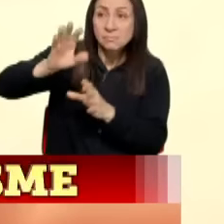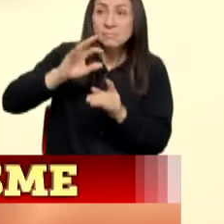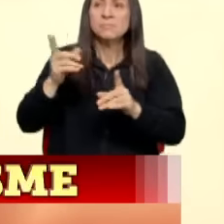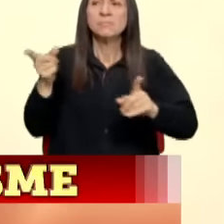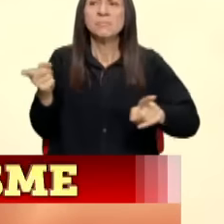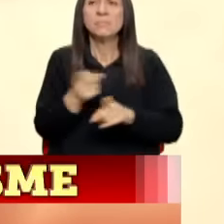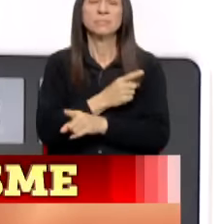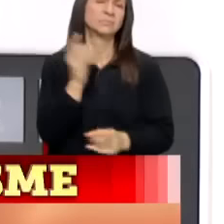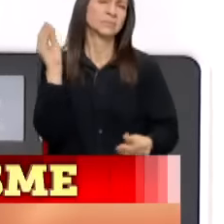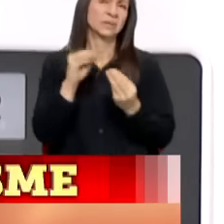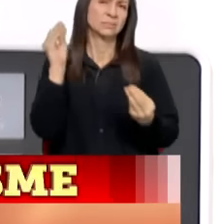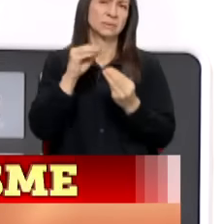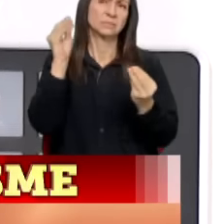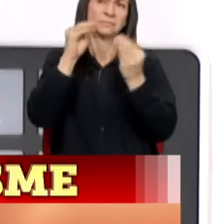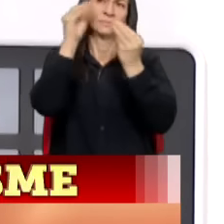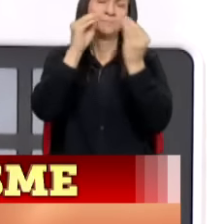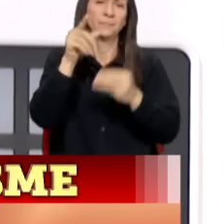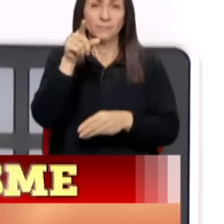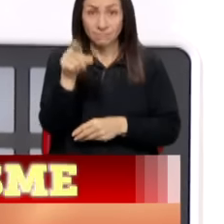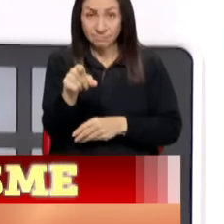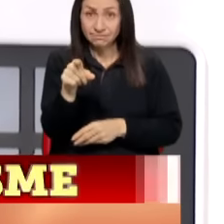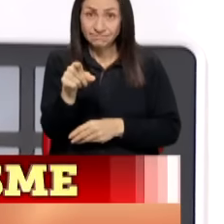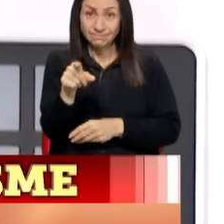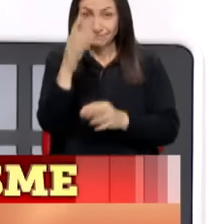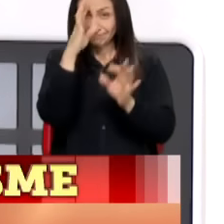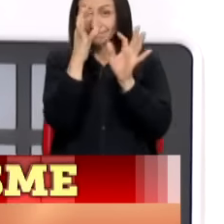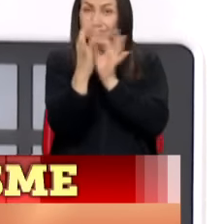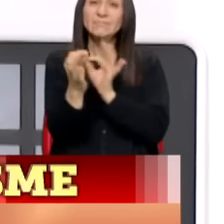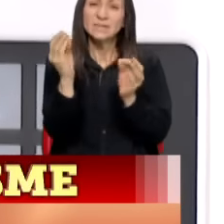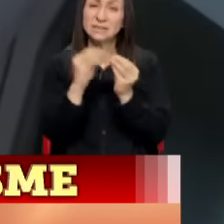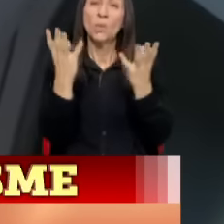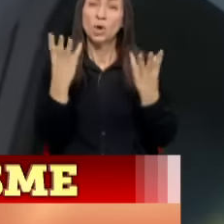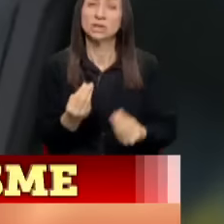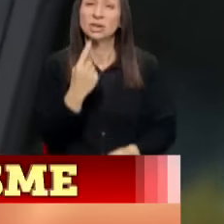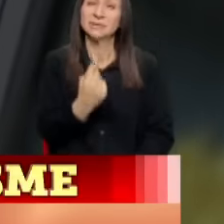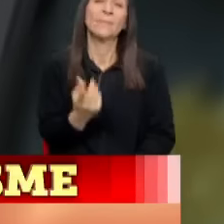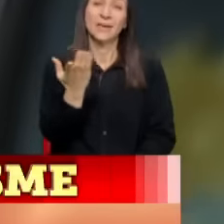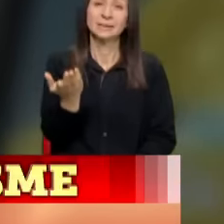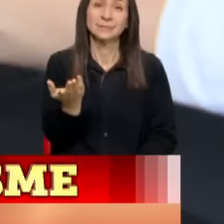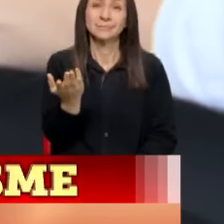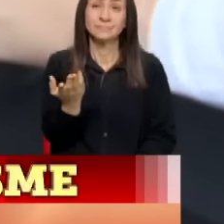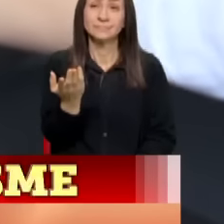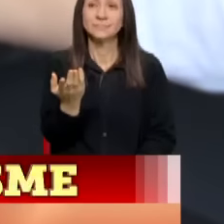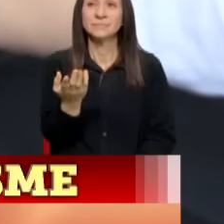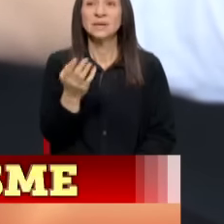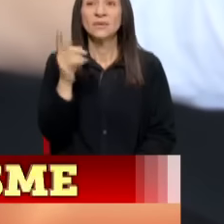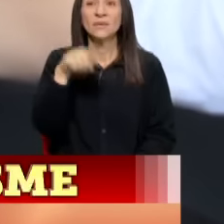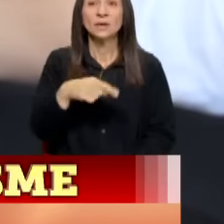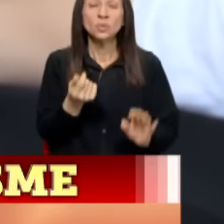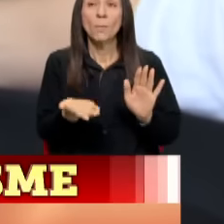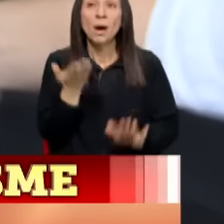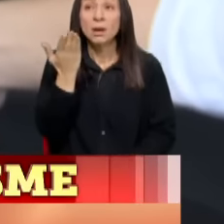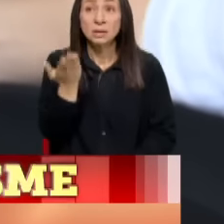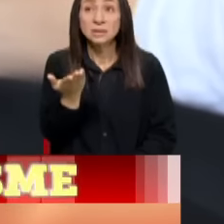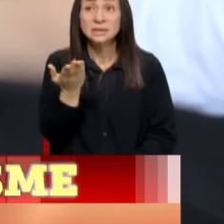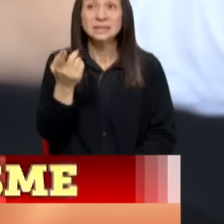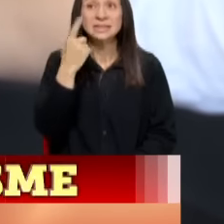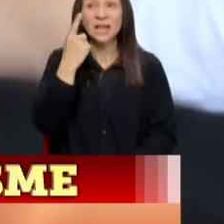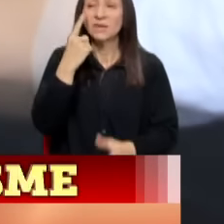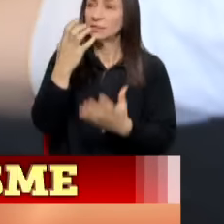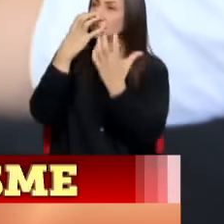önemli maliyet kalemi olduğu için motorindeki zam iğneden ipliğe, her şeye zam demek aynı zamanda. Vergiler çok yüksek.